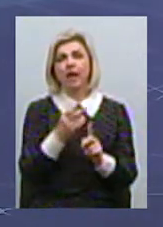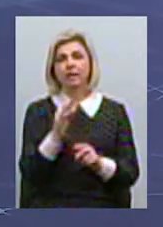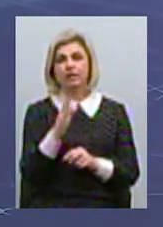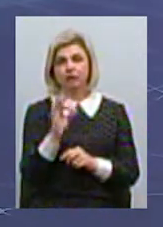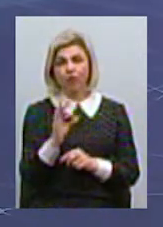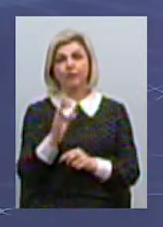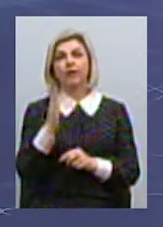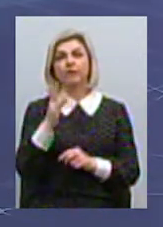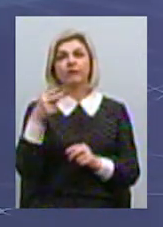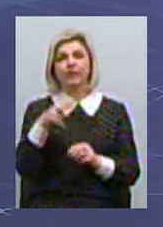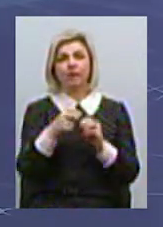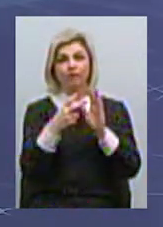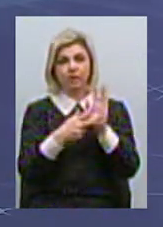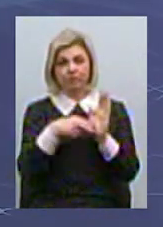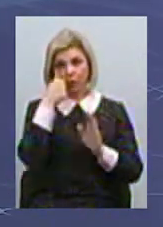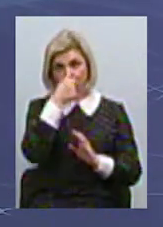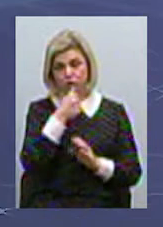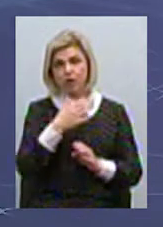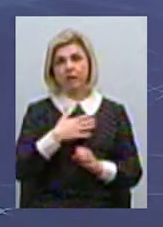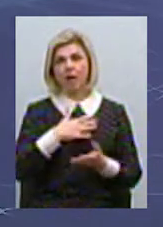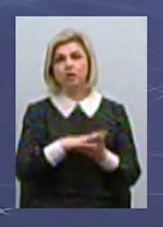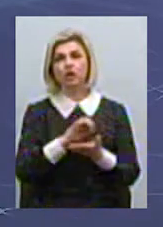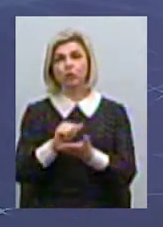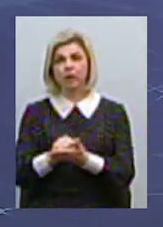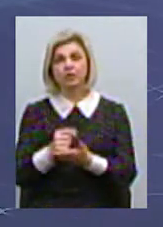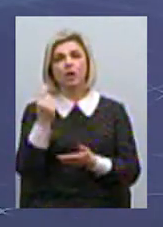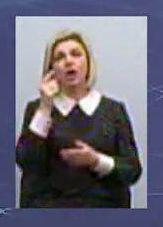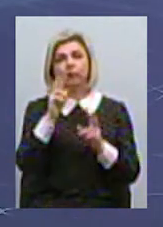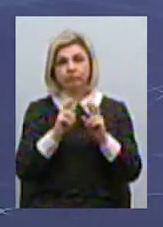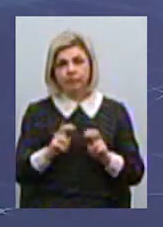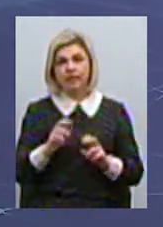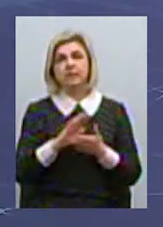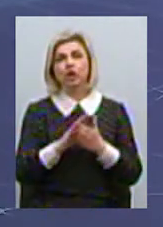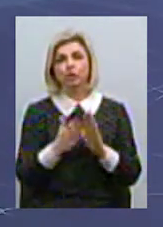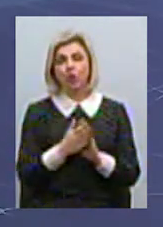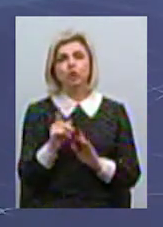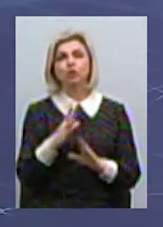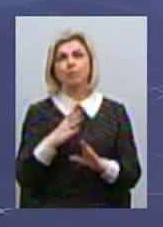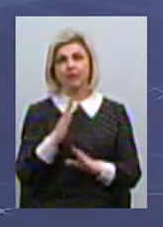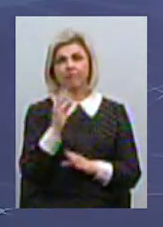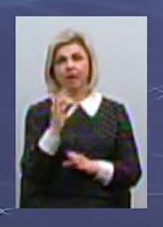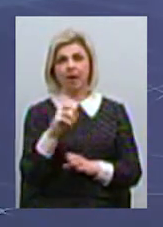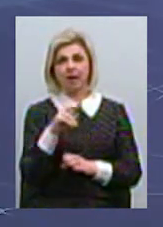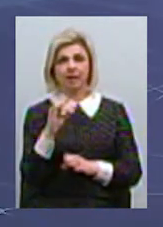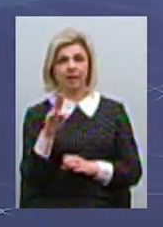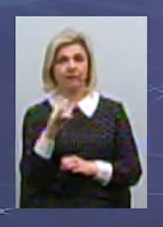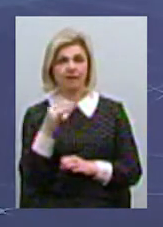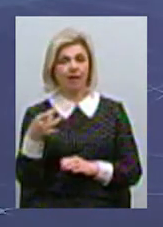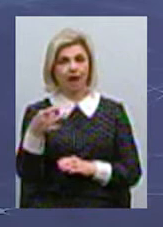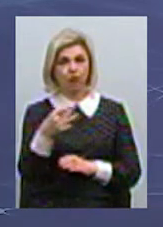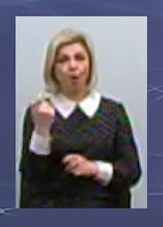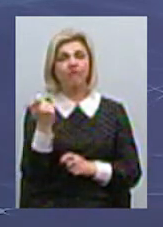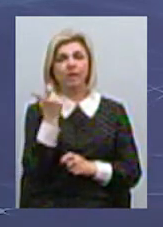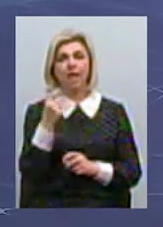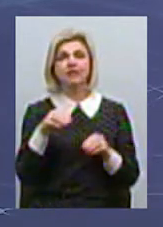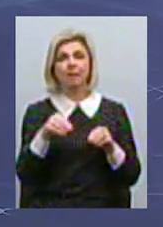колеги Катерина Лисюк та Федір Бондар вивчали ситуацію, що склалася у Врадівському районі. Там власники земельних паїв